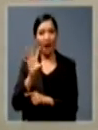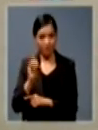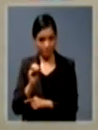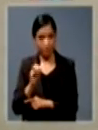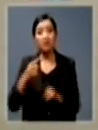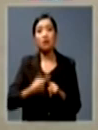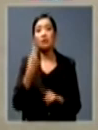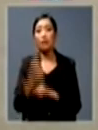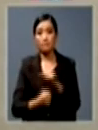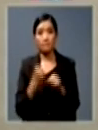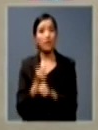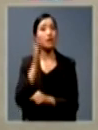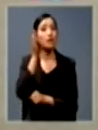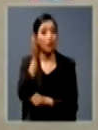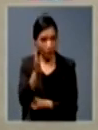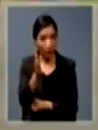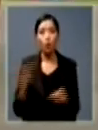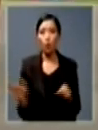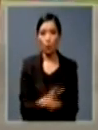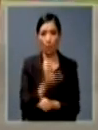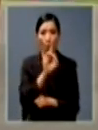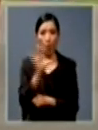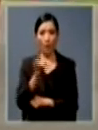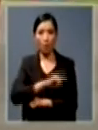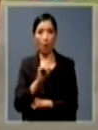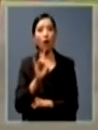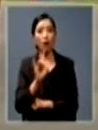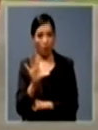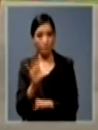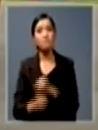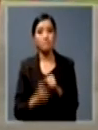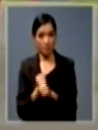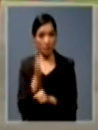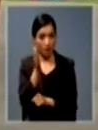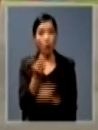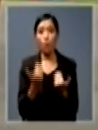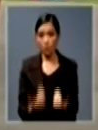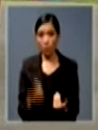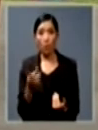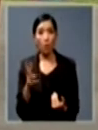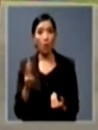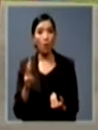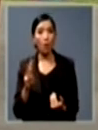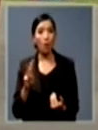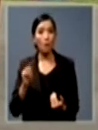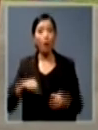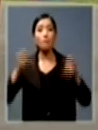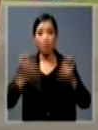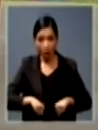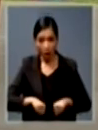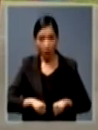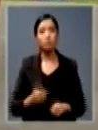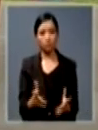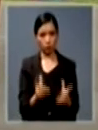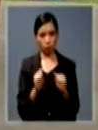น้าก็จะครบ100วันค่ะคุณกัมพูคะ วันนี้ที่ประชุมครม.ก็เลยมีมตินะครับอนุญาตให้ข้าราชการนะครับลูกจ้างหน่วยงานภ